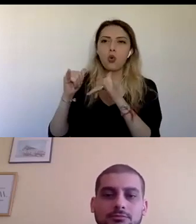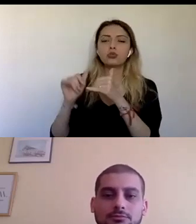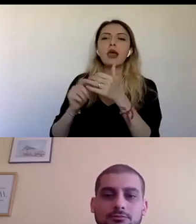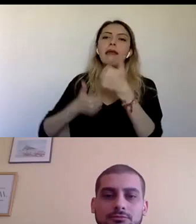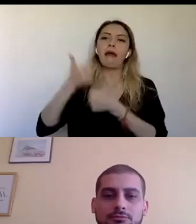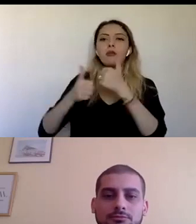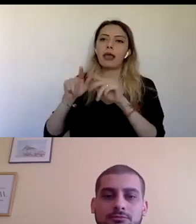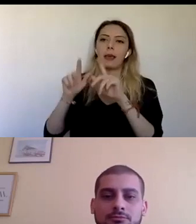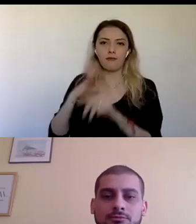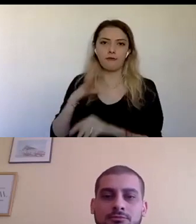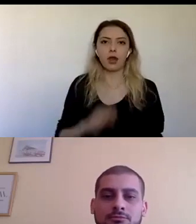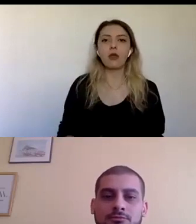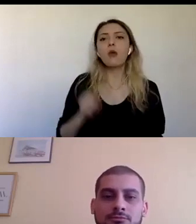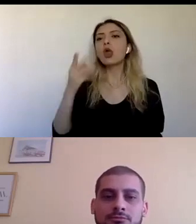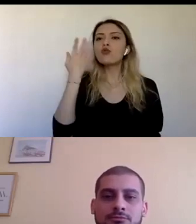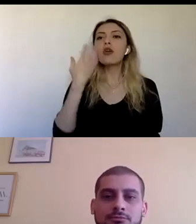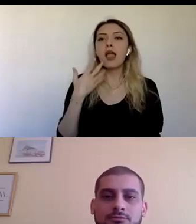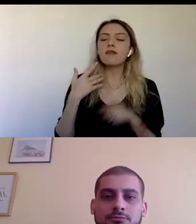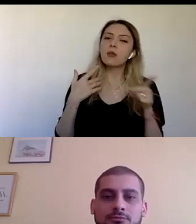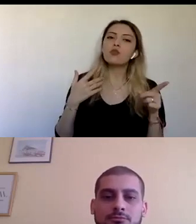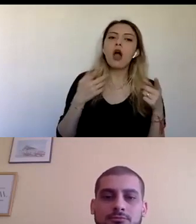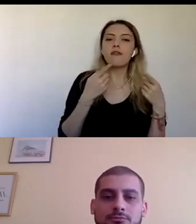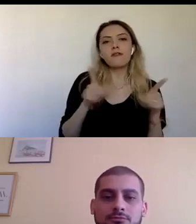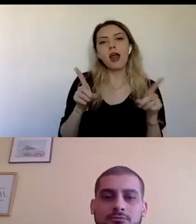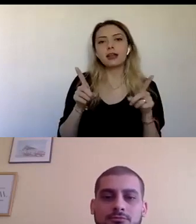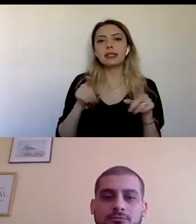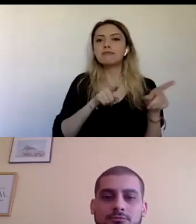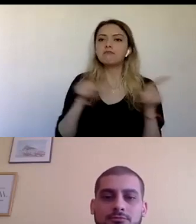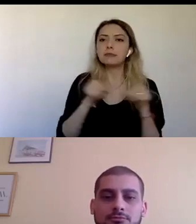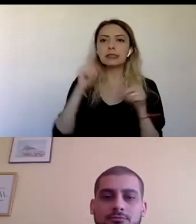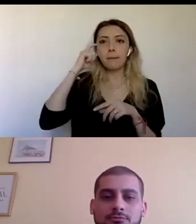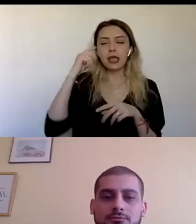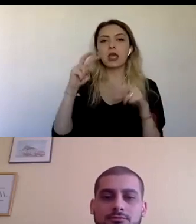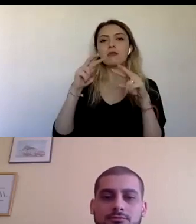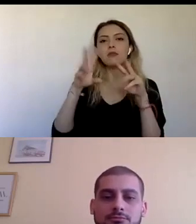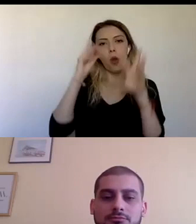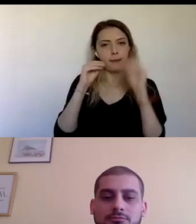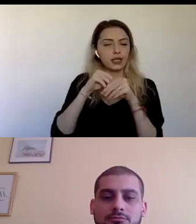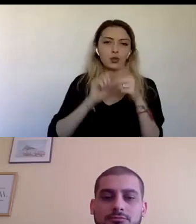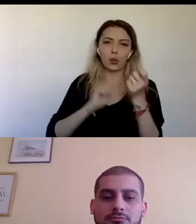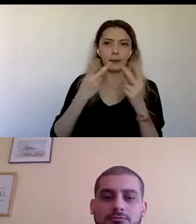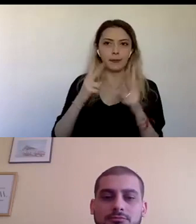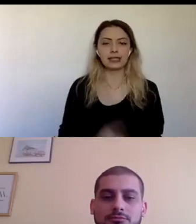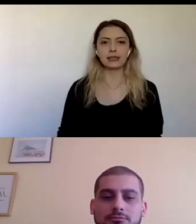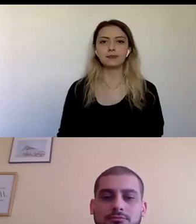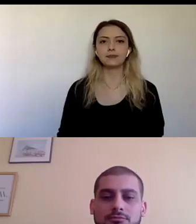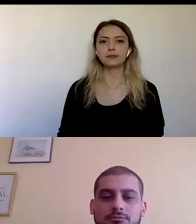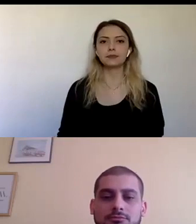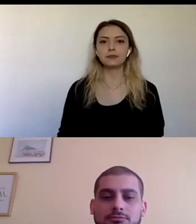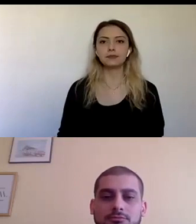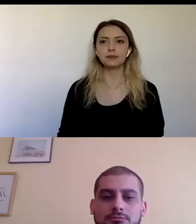Özellikle bir konu hakkında insanların bilgisini ölçmek için çok işe yarar. Bir takım aslında bir de